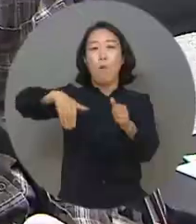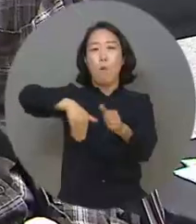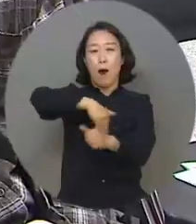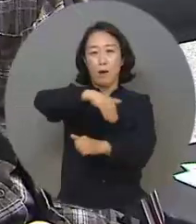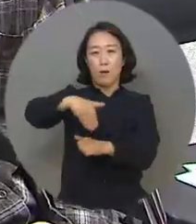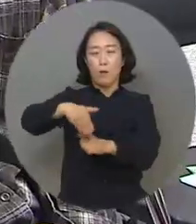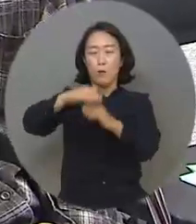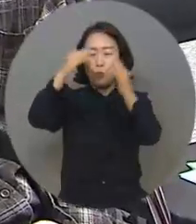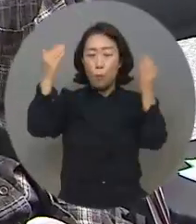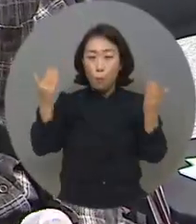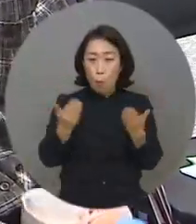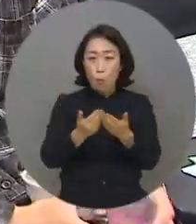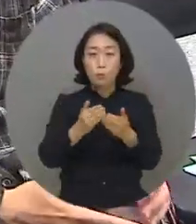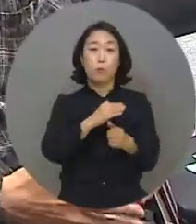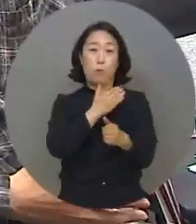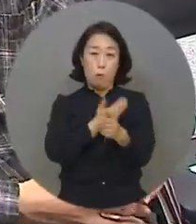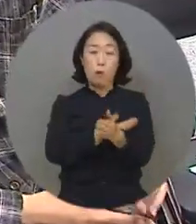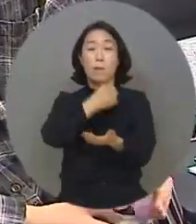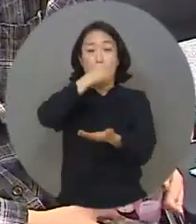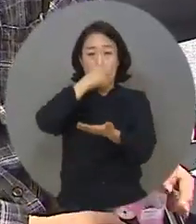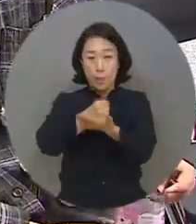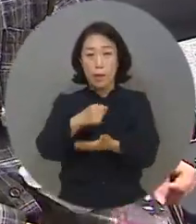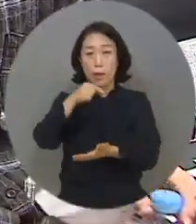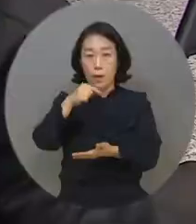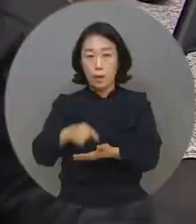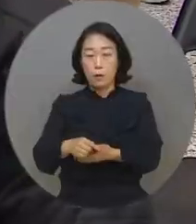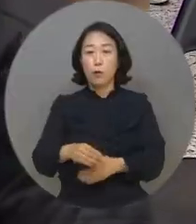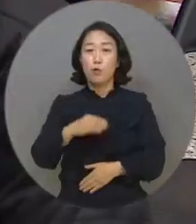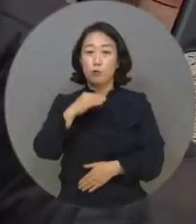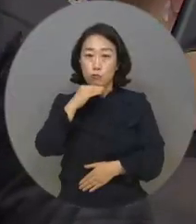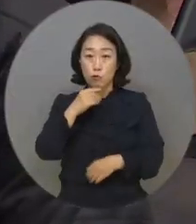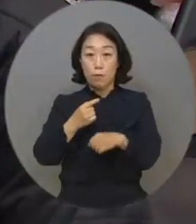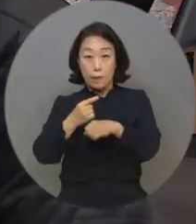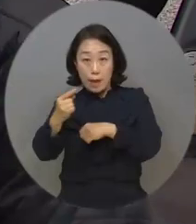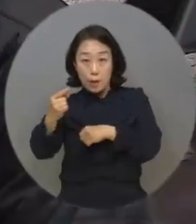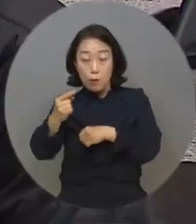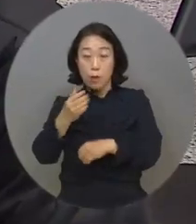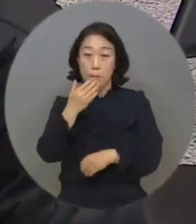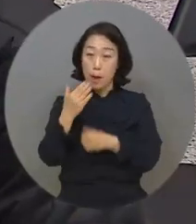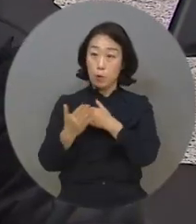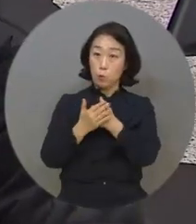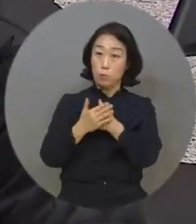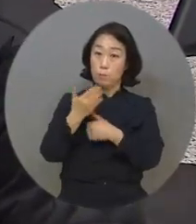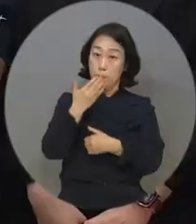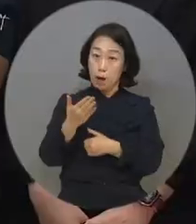국민이라면 당연히 누려야 할 권리인 참정권을 다가오는 선거에서 보장받을 수